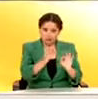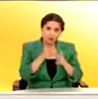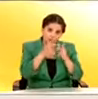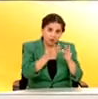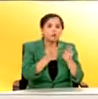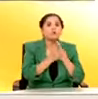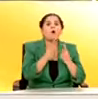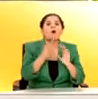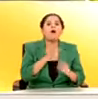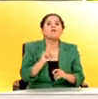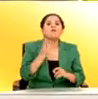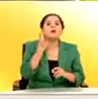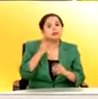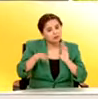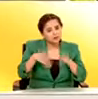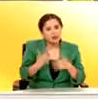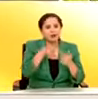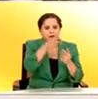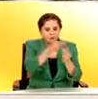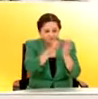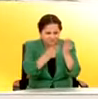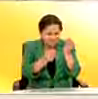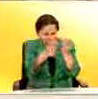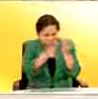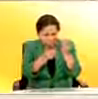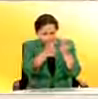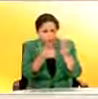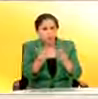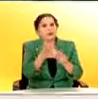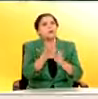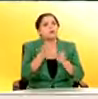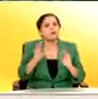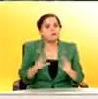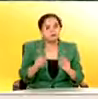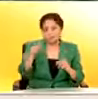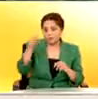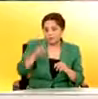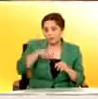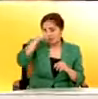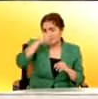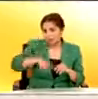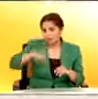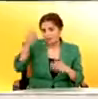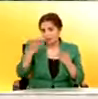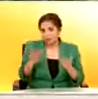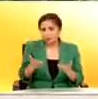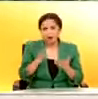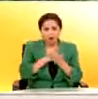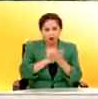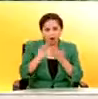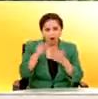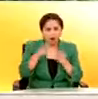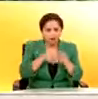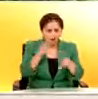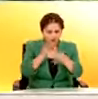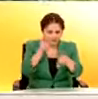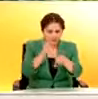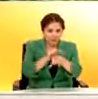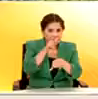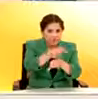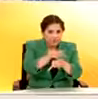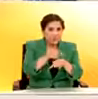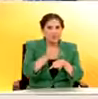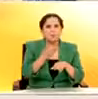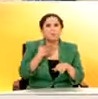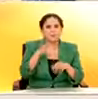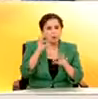इसके बाद शहद निकालते हैं। साथियों, आज भारत हनी प्रोडक्शन में नए रिकॉर्ड बना रहा